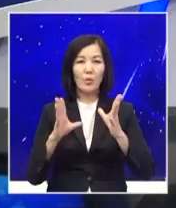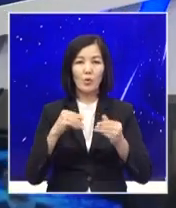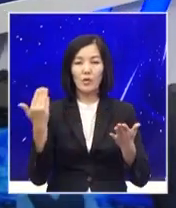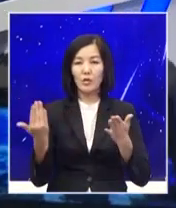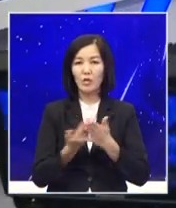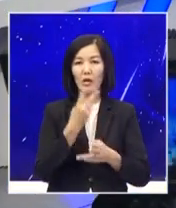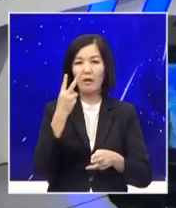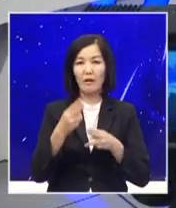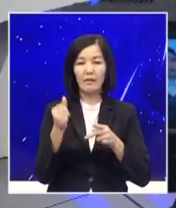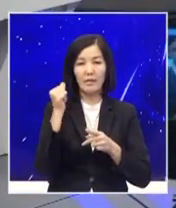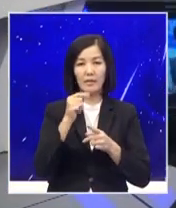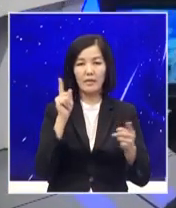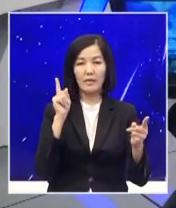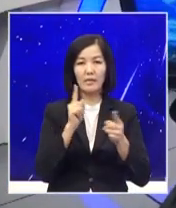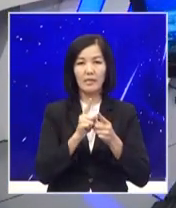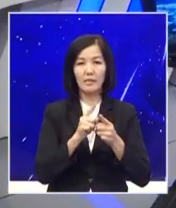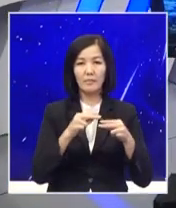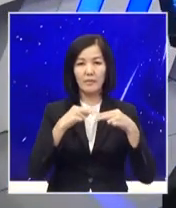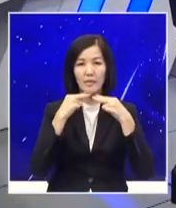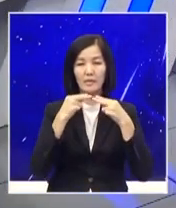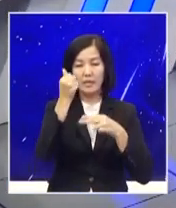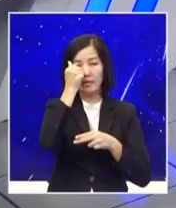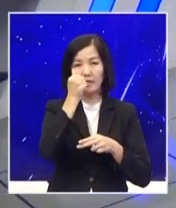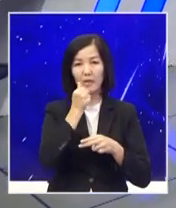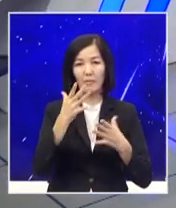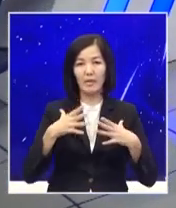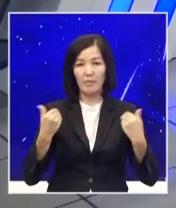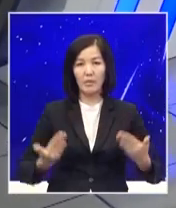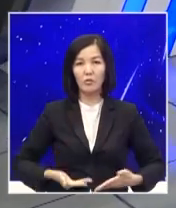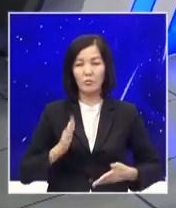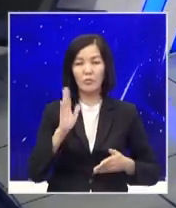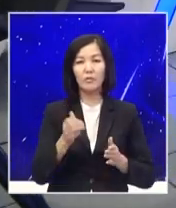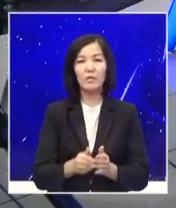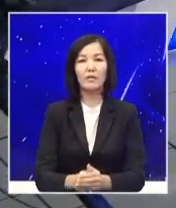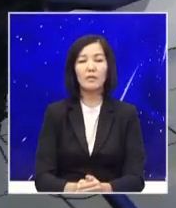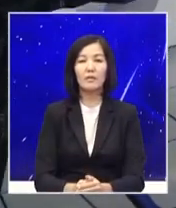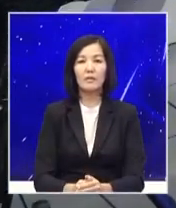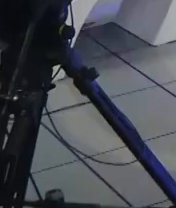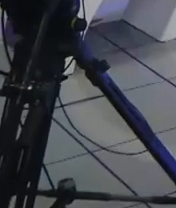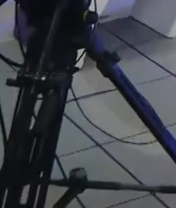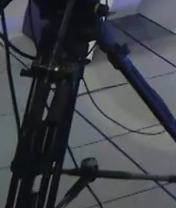Қымбатты көрермен, бүгінге келіп түскен ақпараттар легі осындай. Назарларыңызға рахмет. Амандықта жүздескенше.